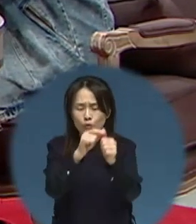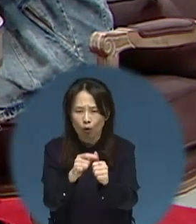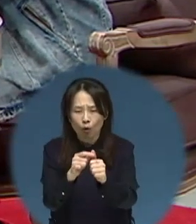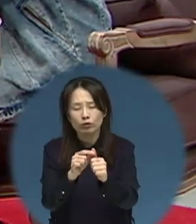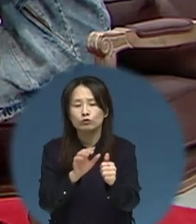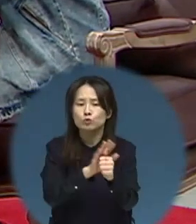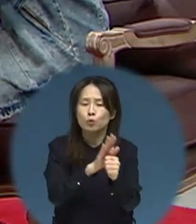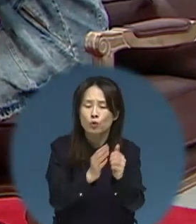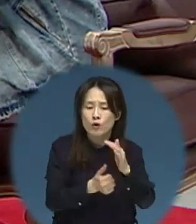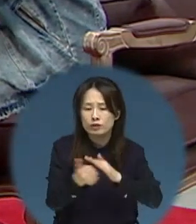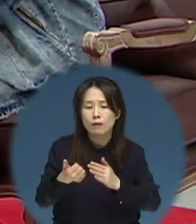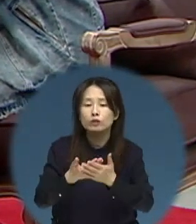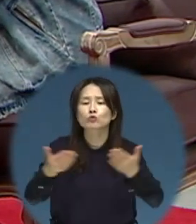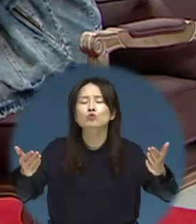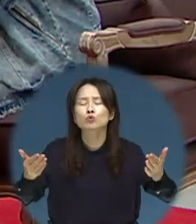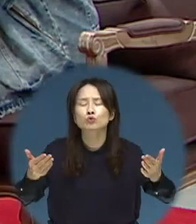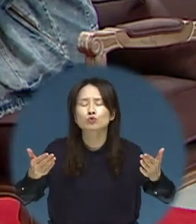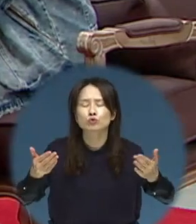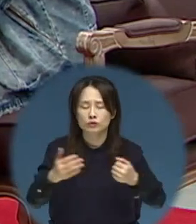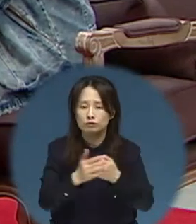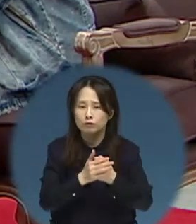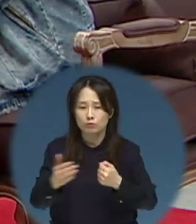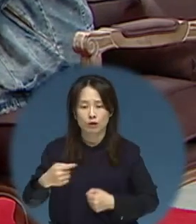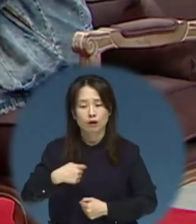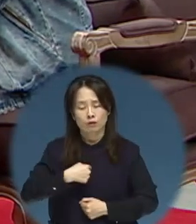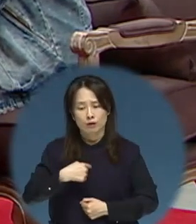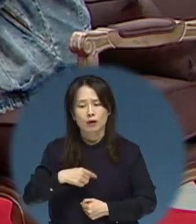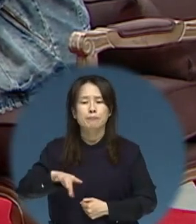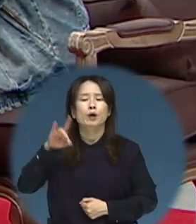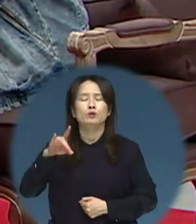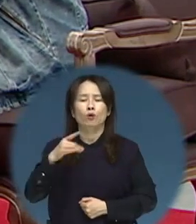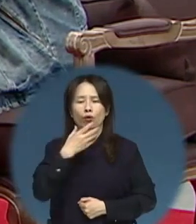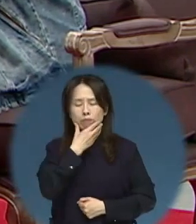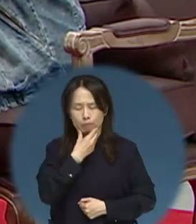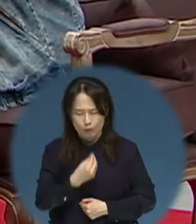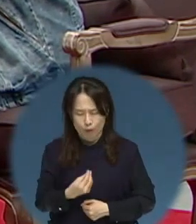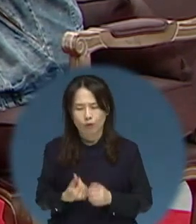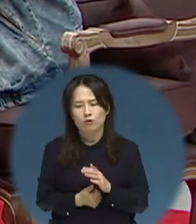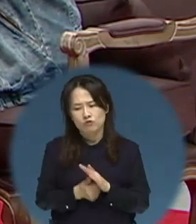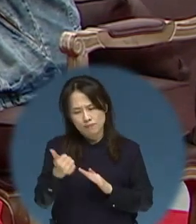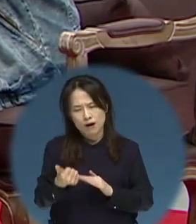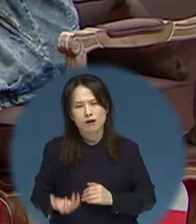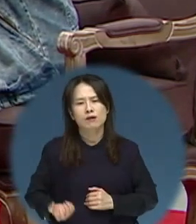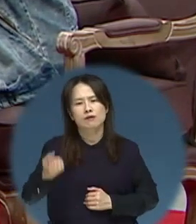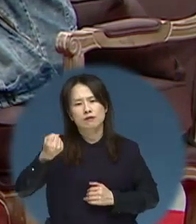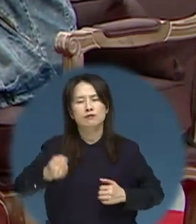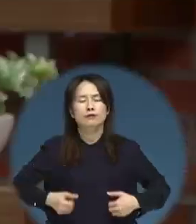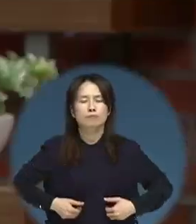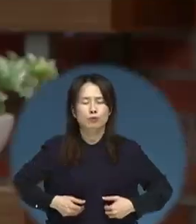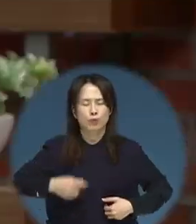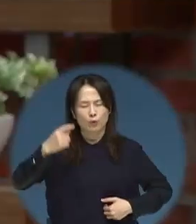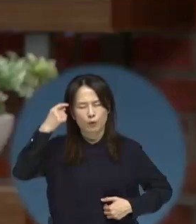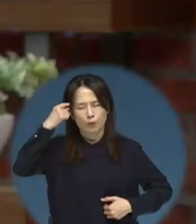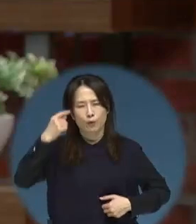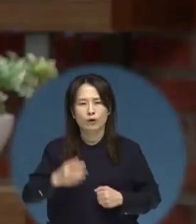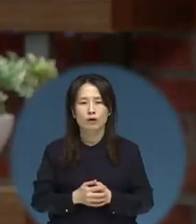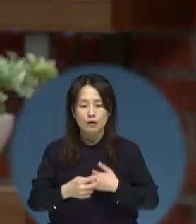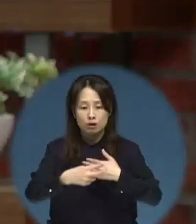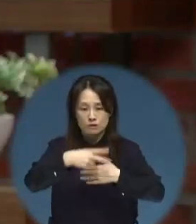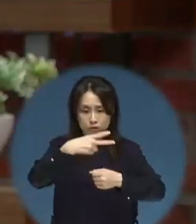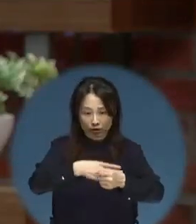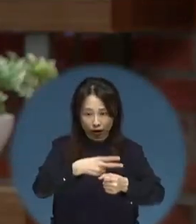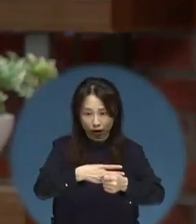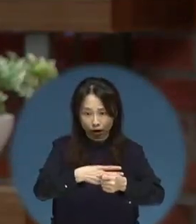가치에 대해서 사람들이 생각을 좋게 한다면은 그 대우도 좋아야 된다고 생각을 해요. 의사도 사람을